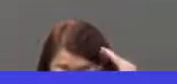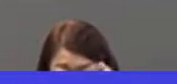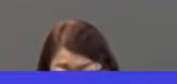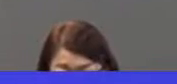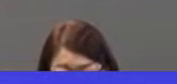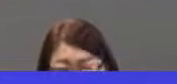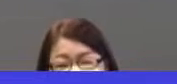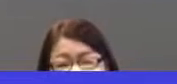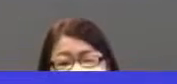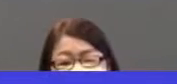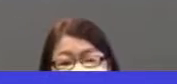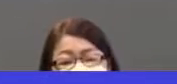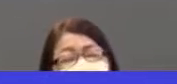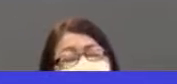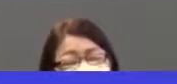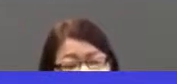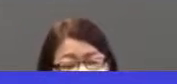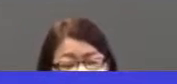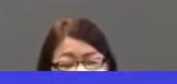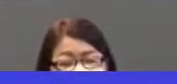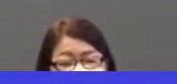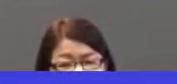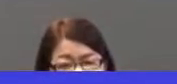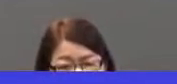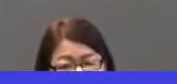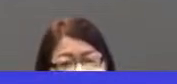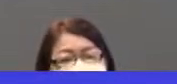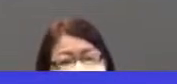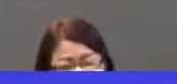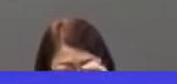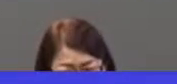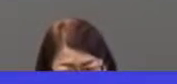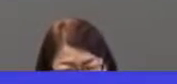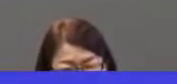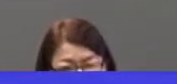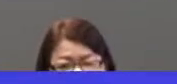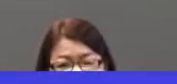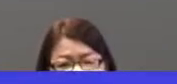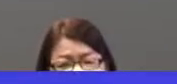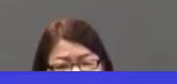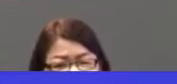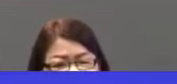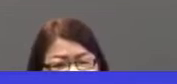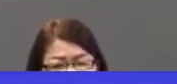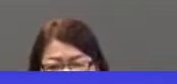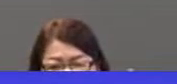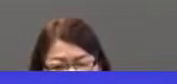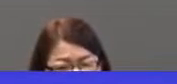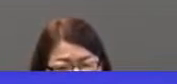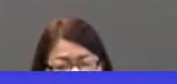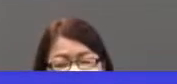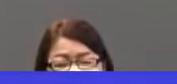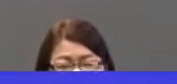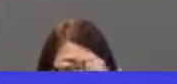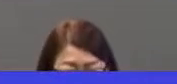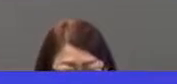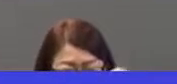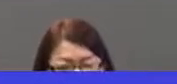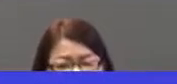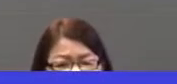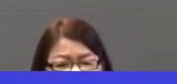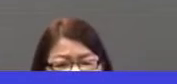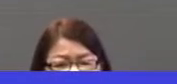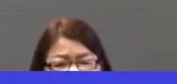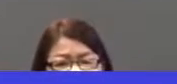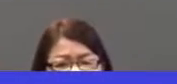2545แล้วก็ถูกปปช.เนี่ยชี้มูลความผิดฐานว่าเป็นผู้สนับสนุนเจ้าพนักงานผู้มีหน้าที่ทำซื้อรักษาทรัพยากรโดยใช้อำ